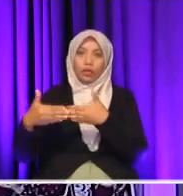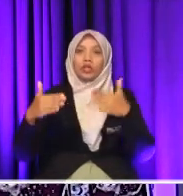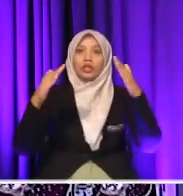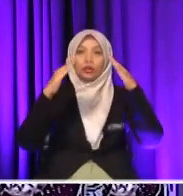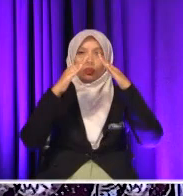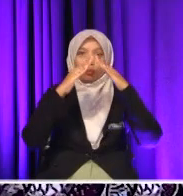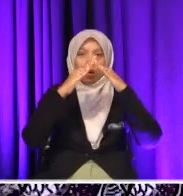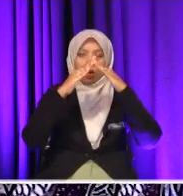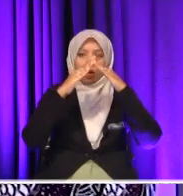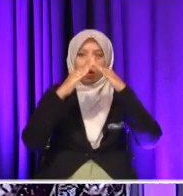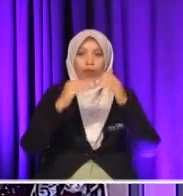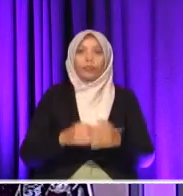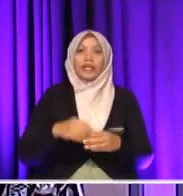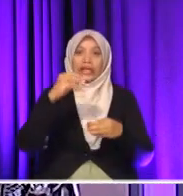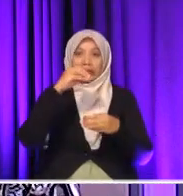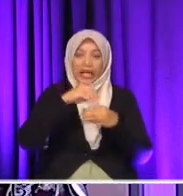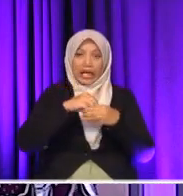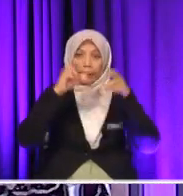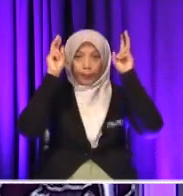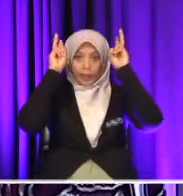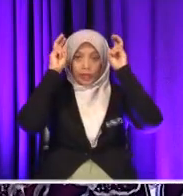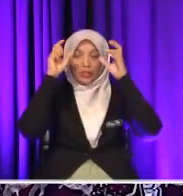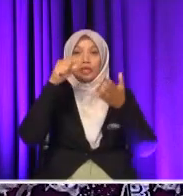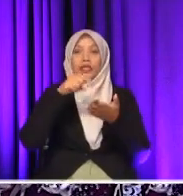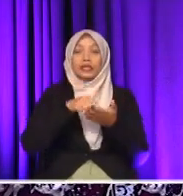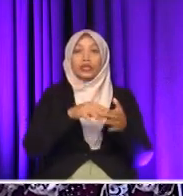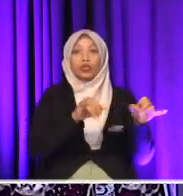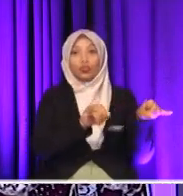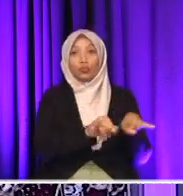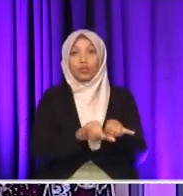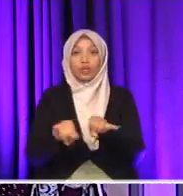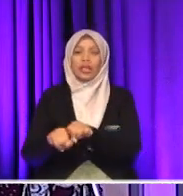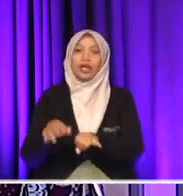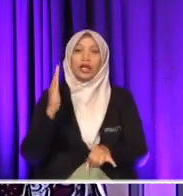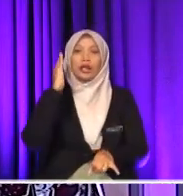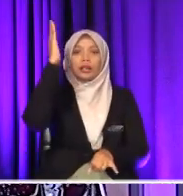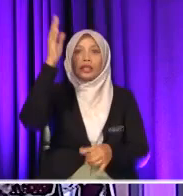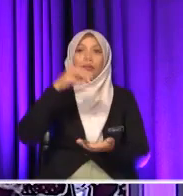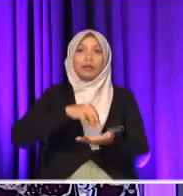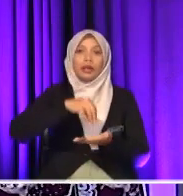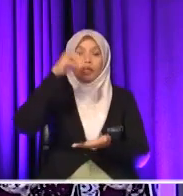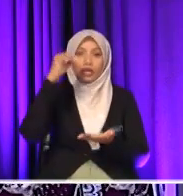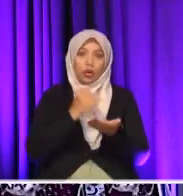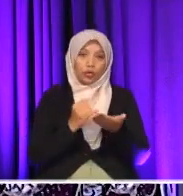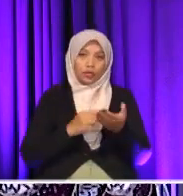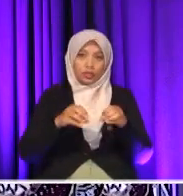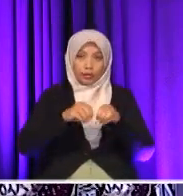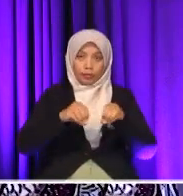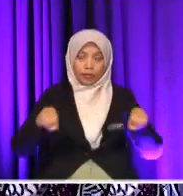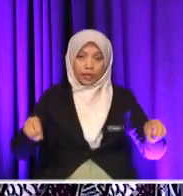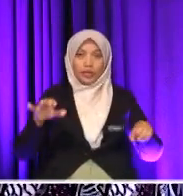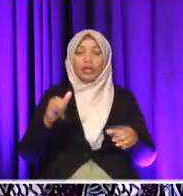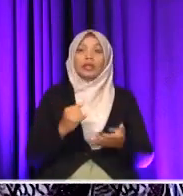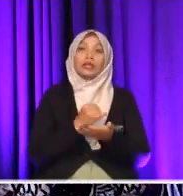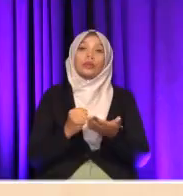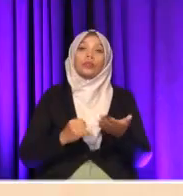baik dalam topi ini juga kita akan mempelajari tentang lukisan partai PAN yang dilukis yang